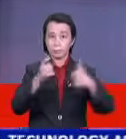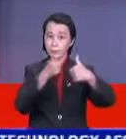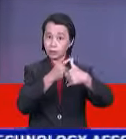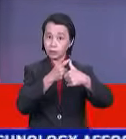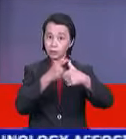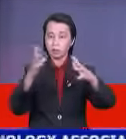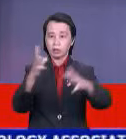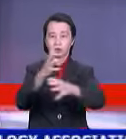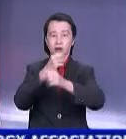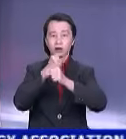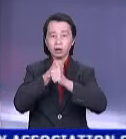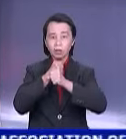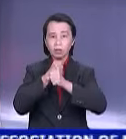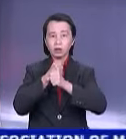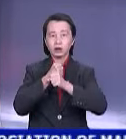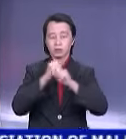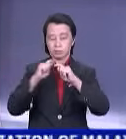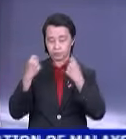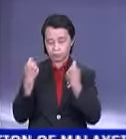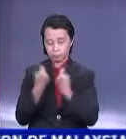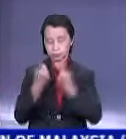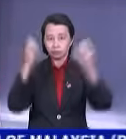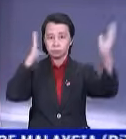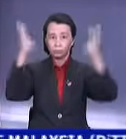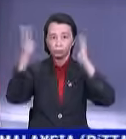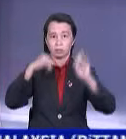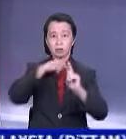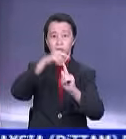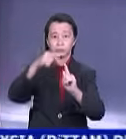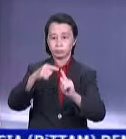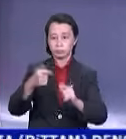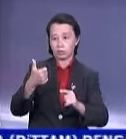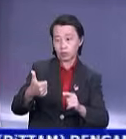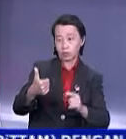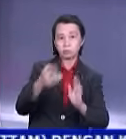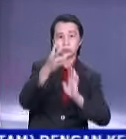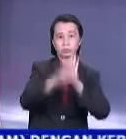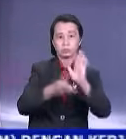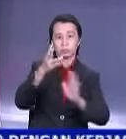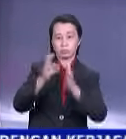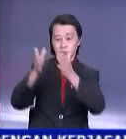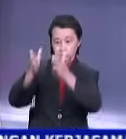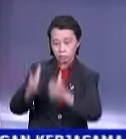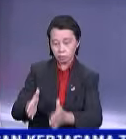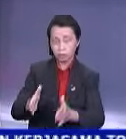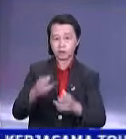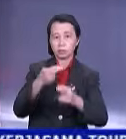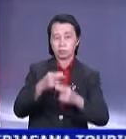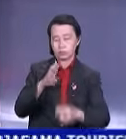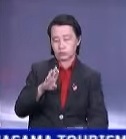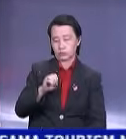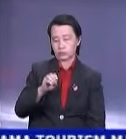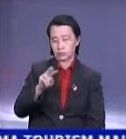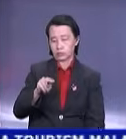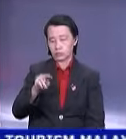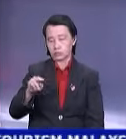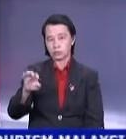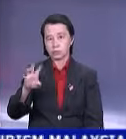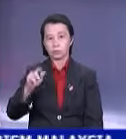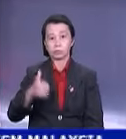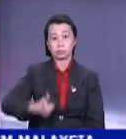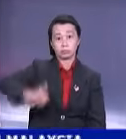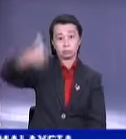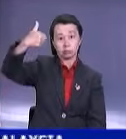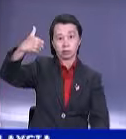akhirnya berjaya dijumlahkan petinju Malaysia apabila jago paralympic negara Bond ibunya Gustin memenangi